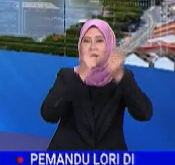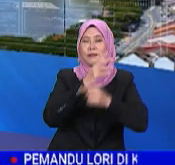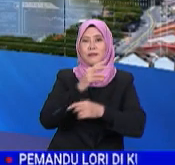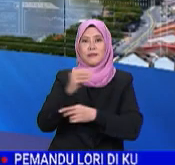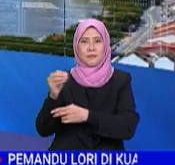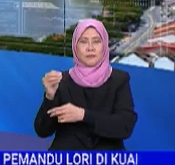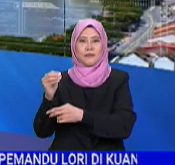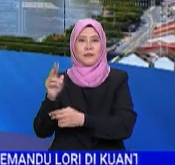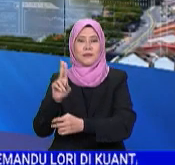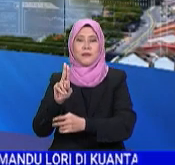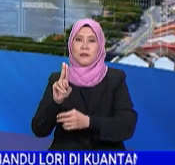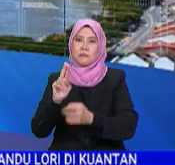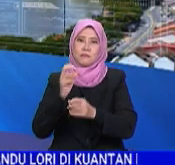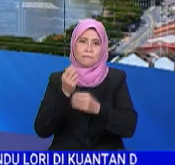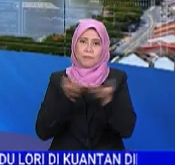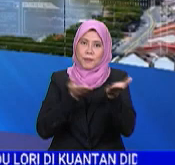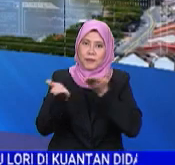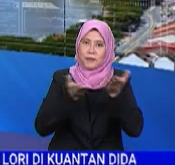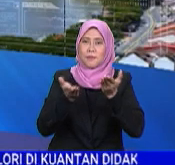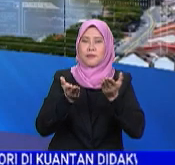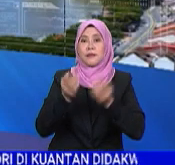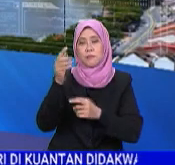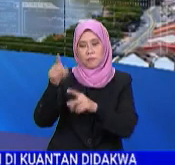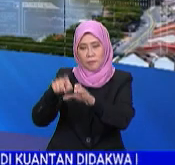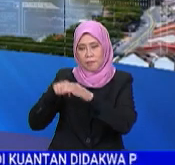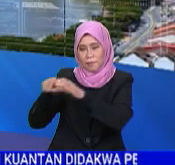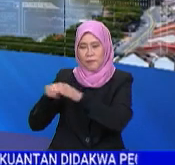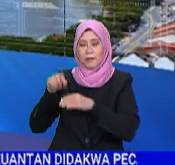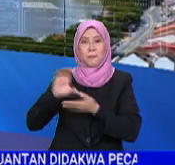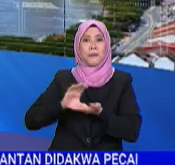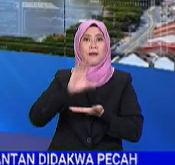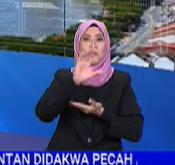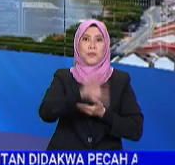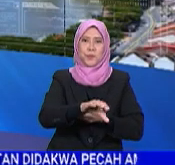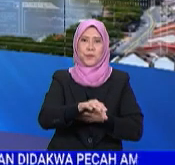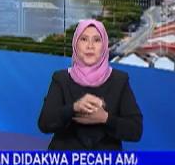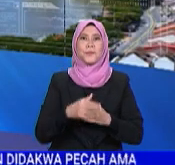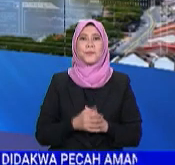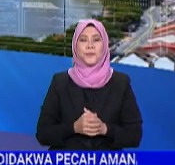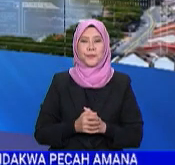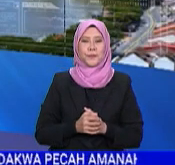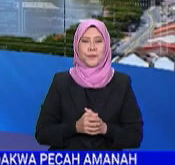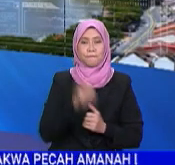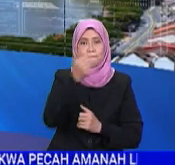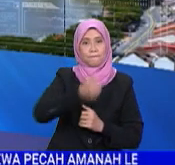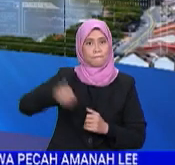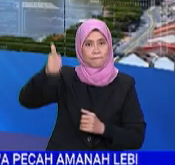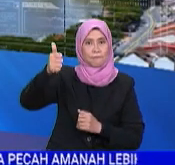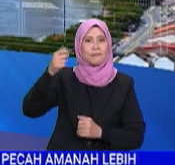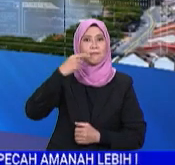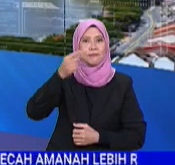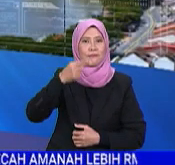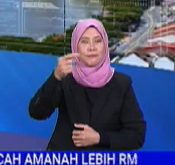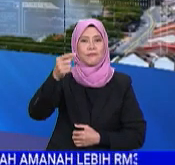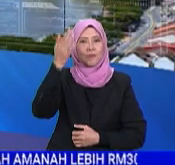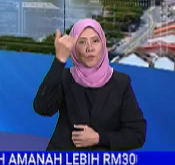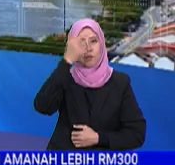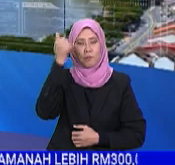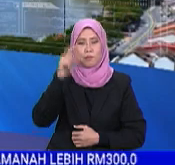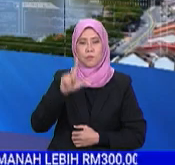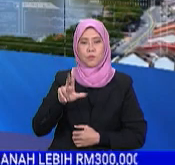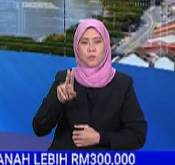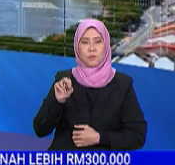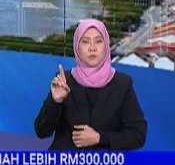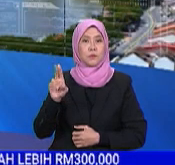yang strategis untuk menarik kelabu Prabowo ke daerah berkenaan ketemu tridatu patinggi transfer yang mencuri topeng berkata ini Kernel